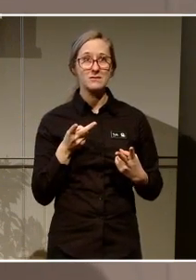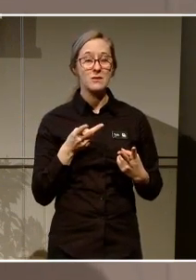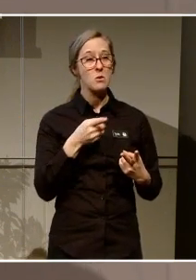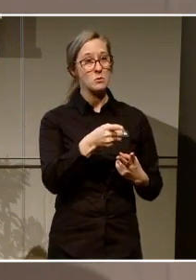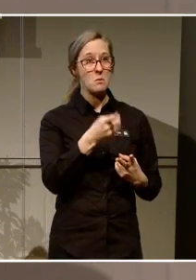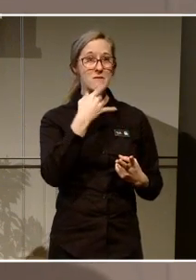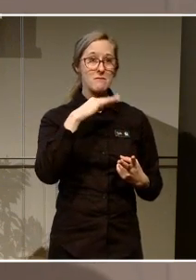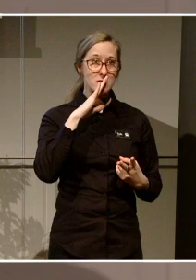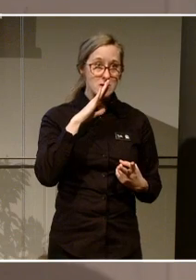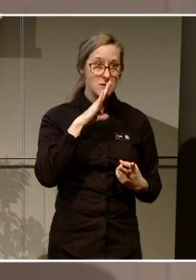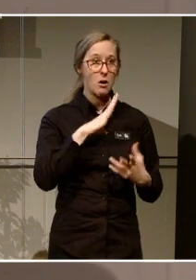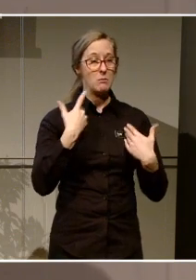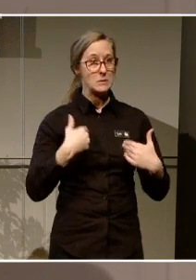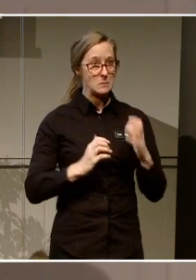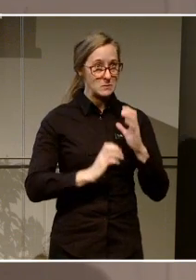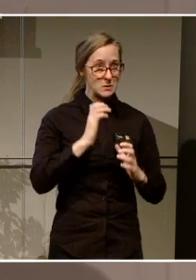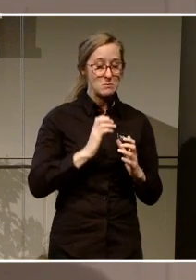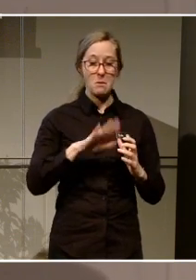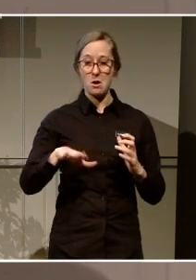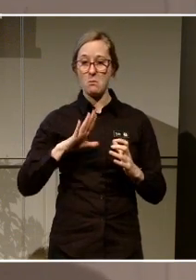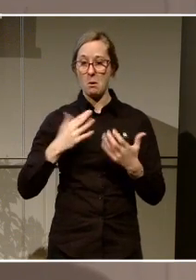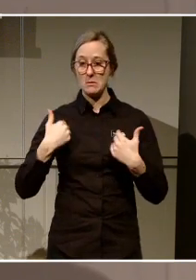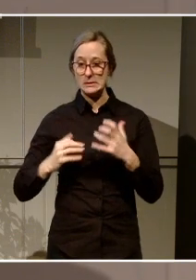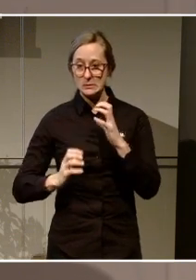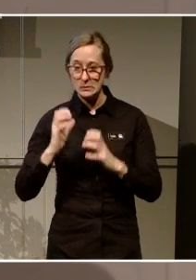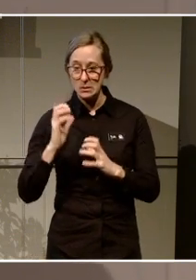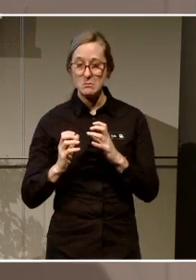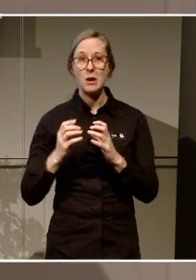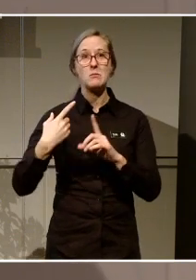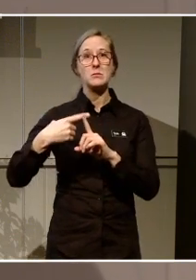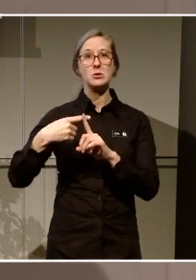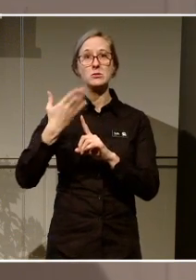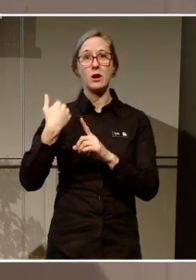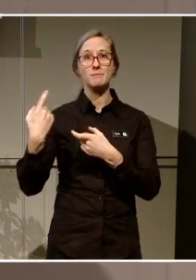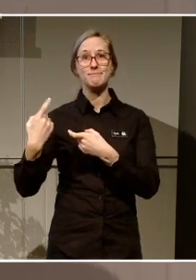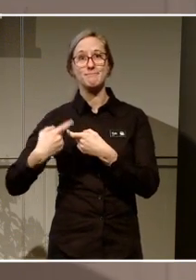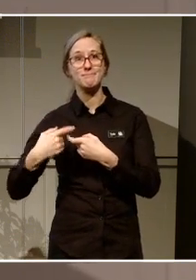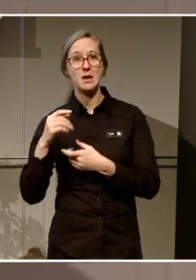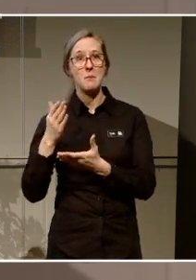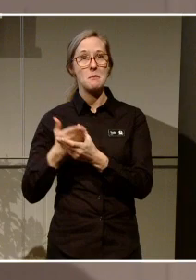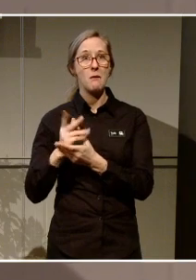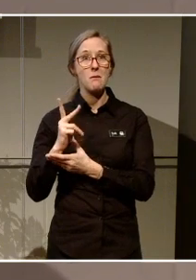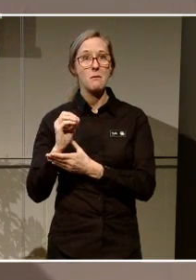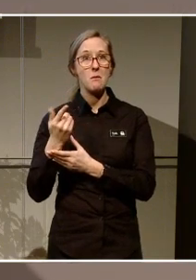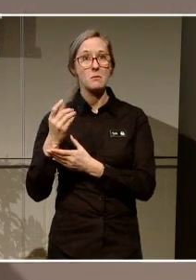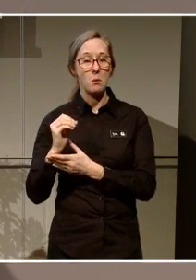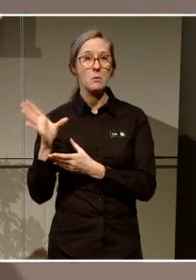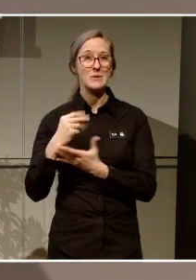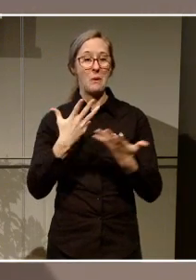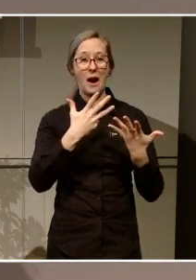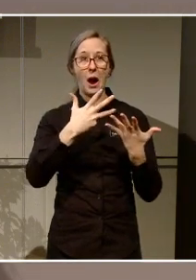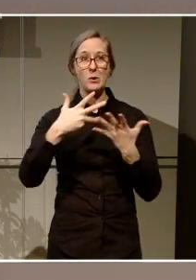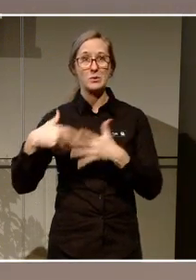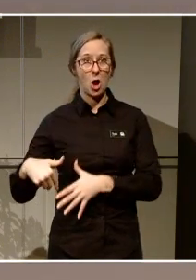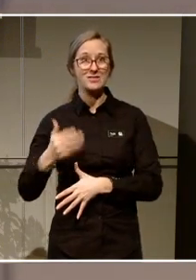som bekräftar hur gammalt barnet är. Och du kan ha ett eget bankkonto kopplat till det här. Då går det automatiskt igenom systemet. Det